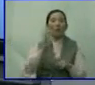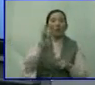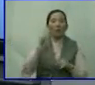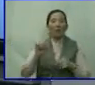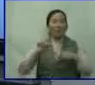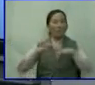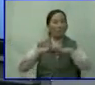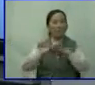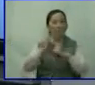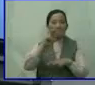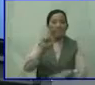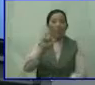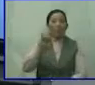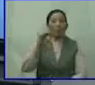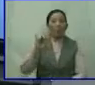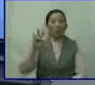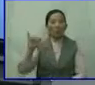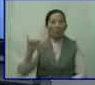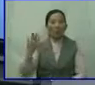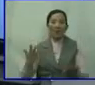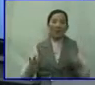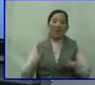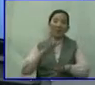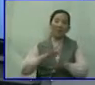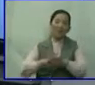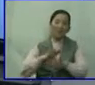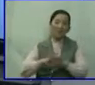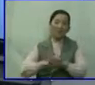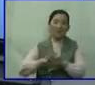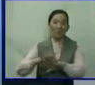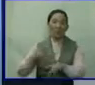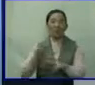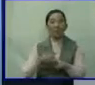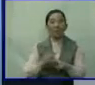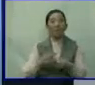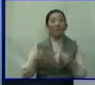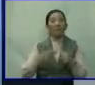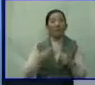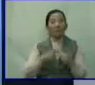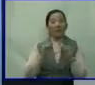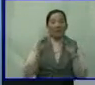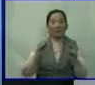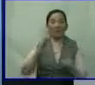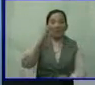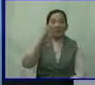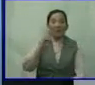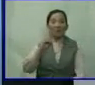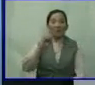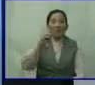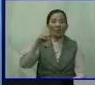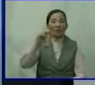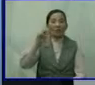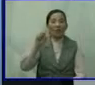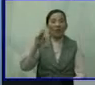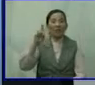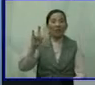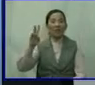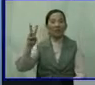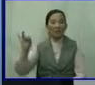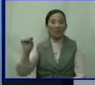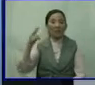паутину или сетку, поэтому их называют также сетчатыми диаграммами.